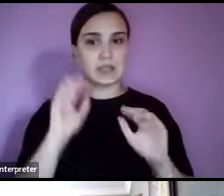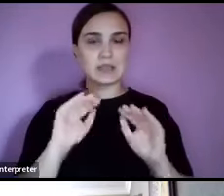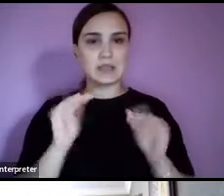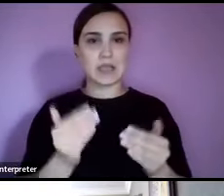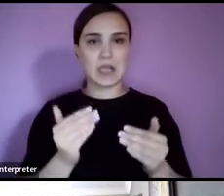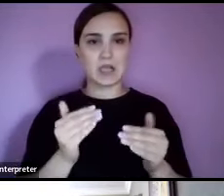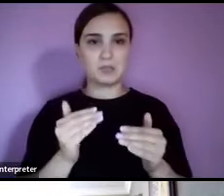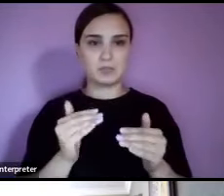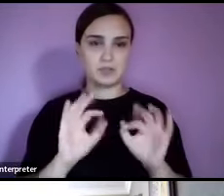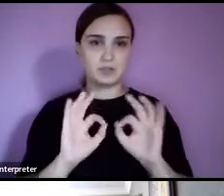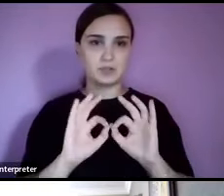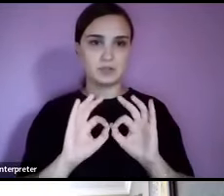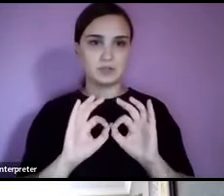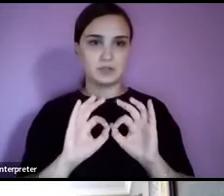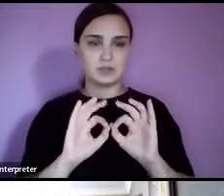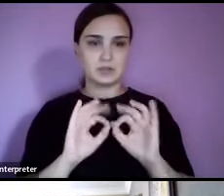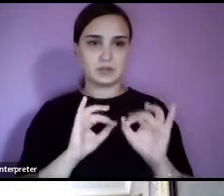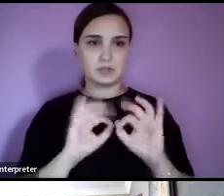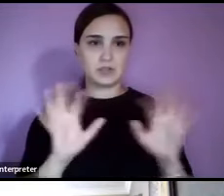ილაპარაკეთ.